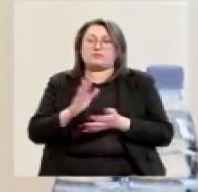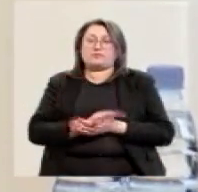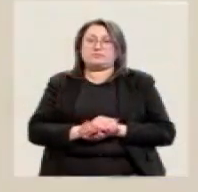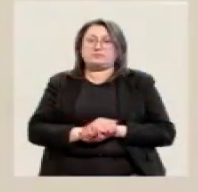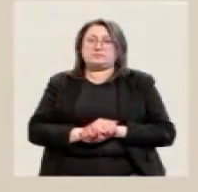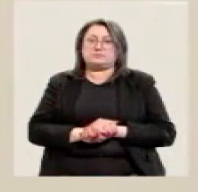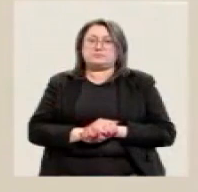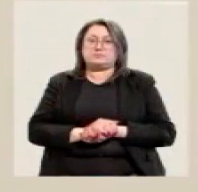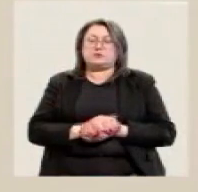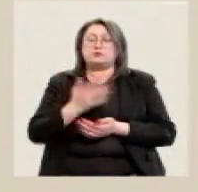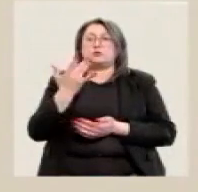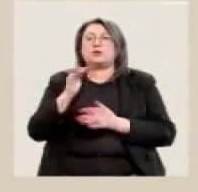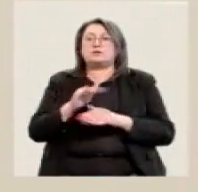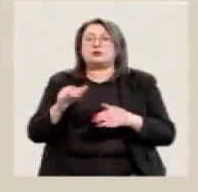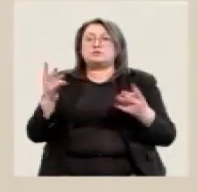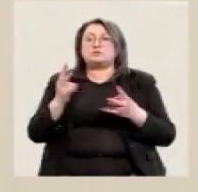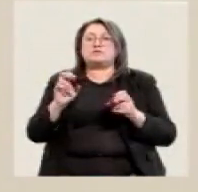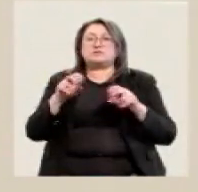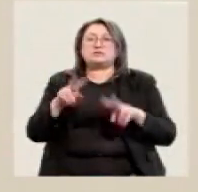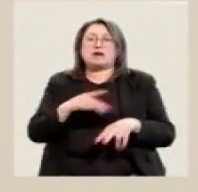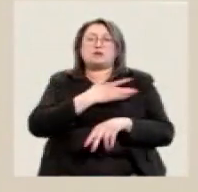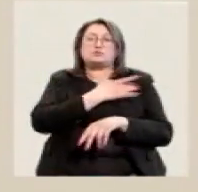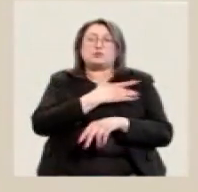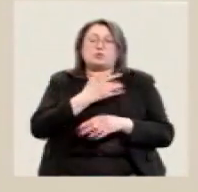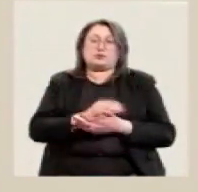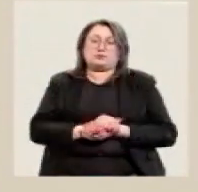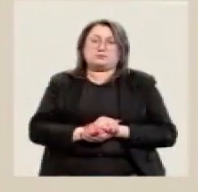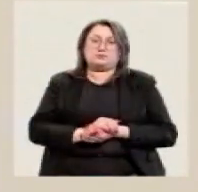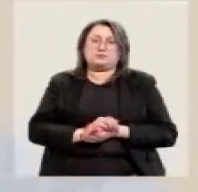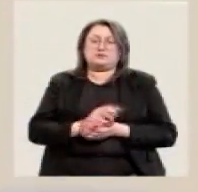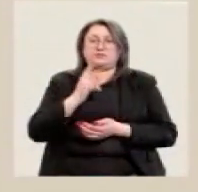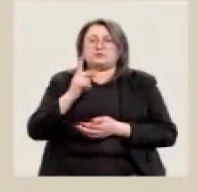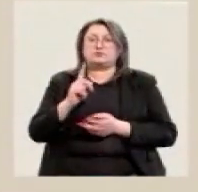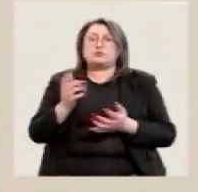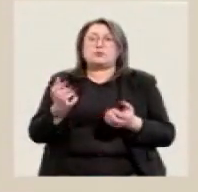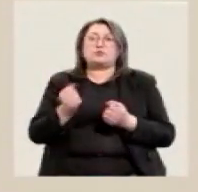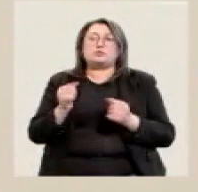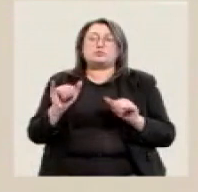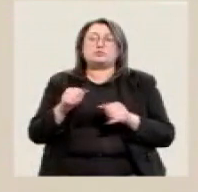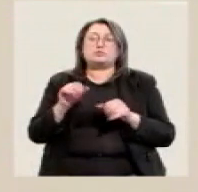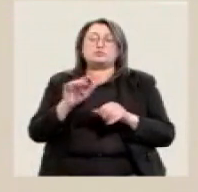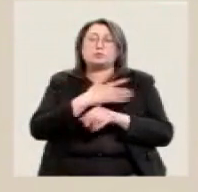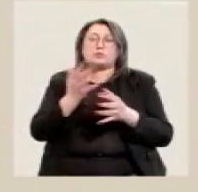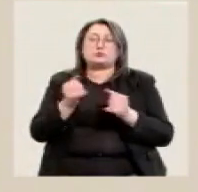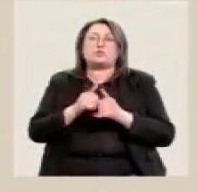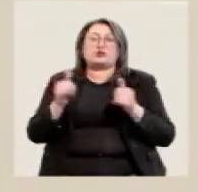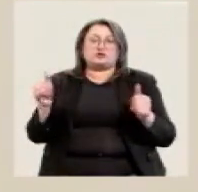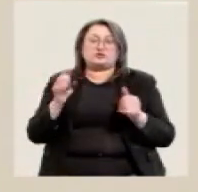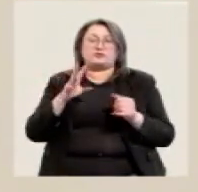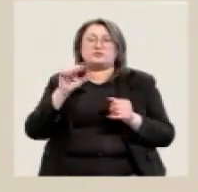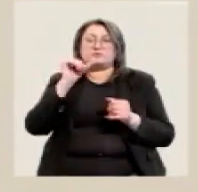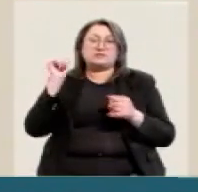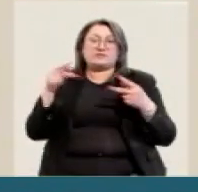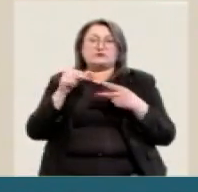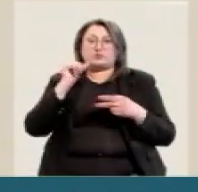Өңірде қанша арнайы қызметті талап ететін бала бар. Қызмет алу көрсеткіші өткен жылдармен салыстырғанда көбейгені байқалады. Ол әрине